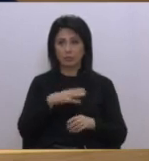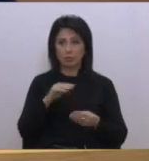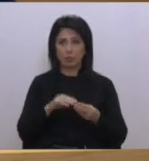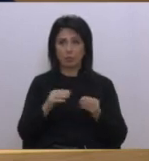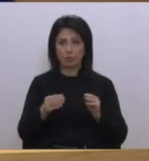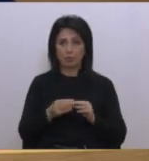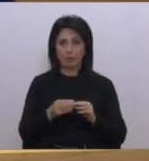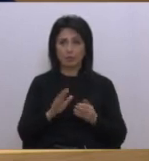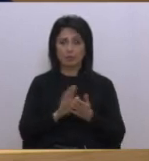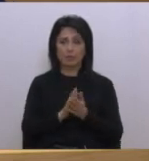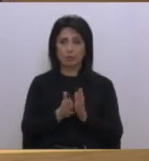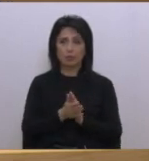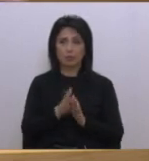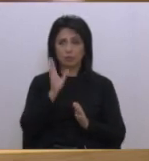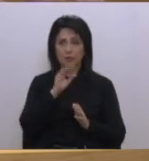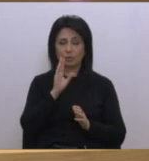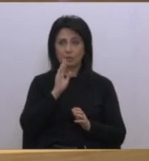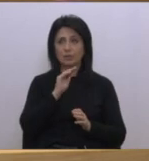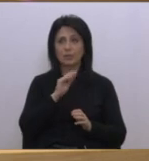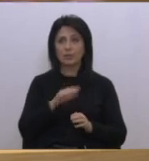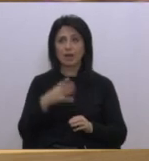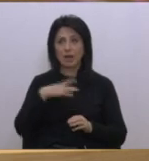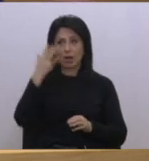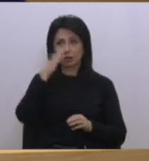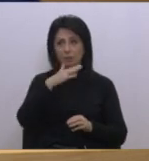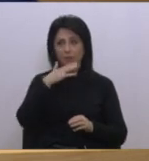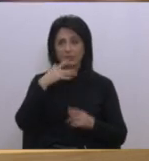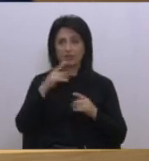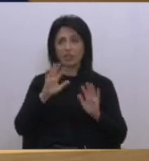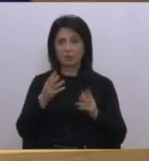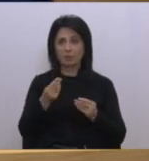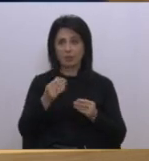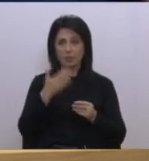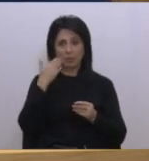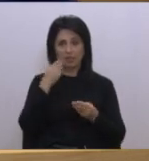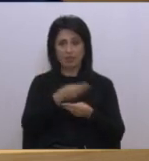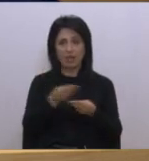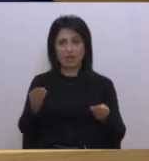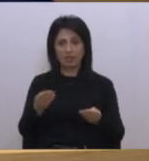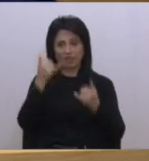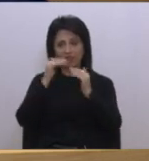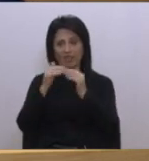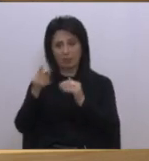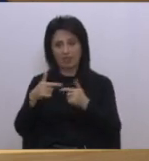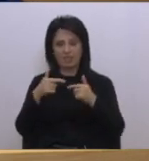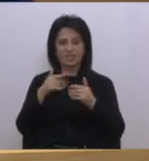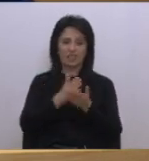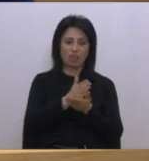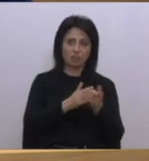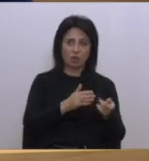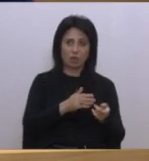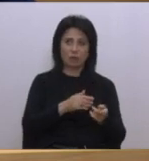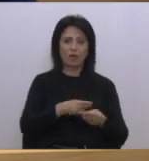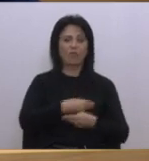პრობლემა სიტუაციაში, როცა ქართულიოს ნება ბევრ სხვა შემთხვევაში ფულს ძალიან მარტივად არიგებს, იქ ფერმერები, იქ სტაჟორები.